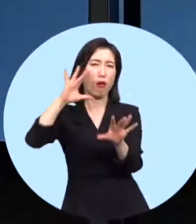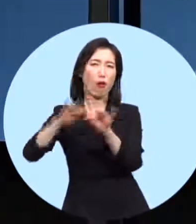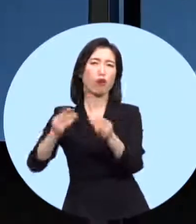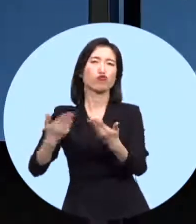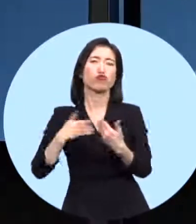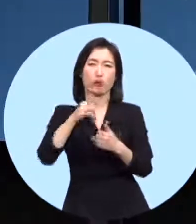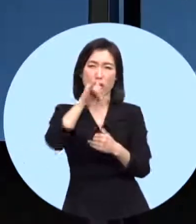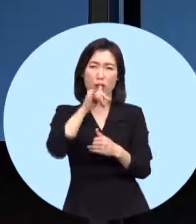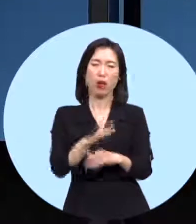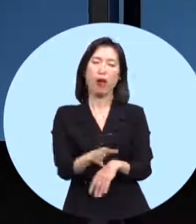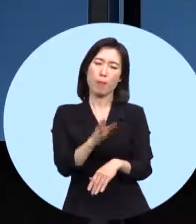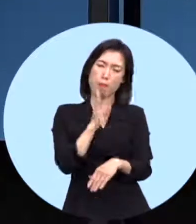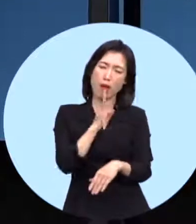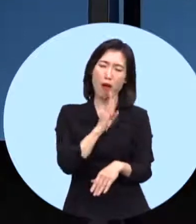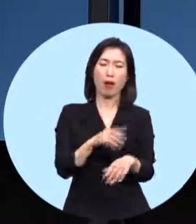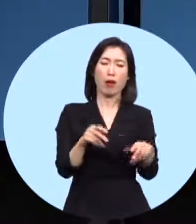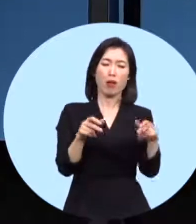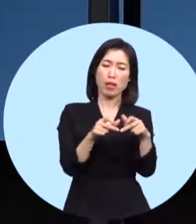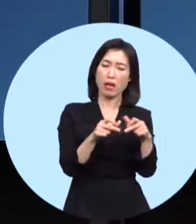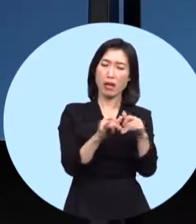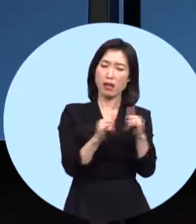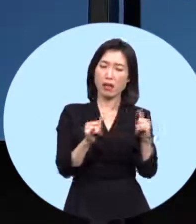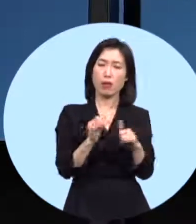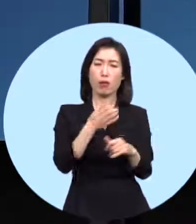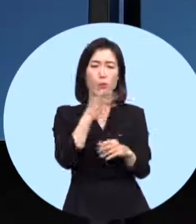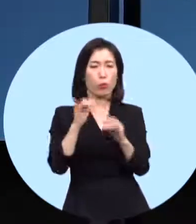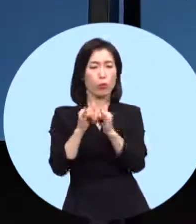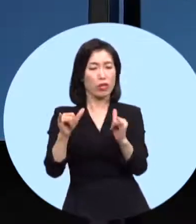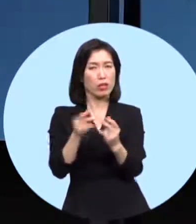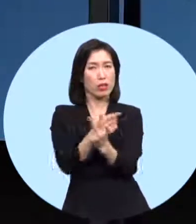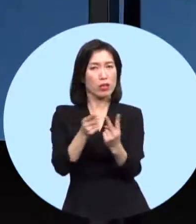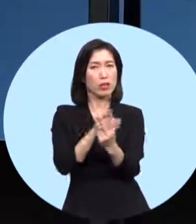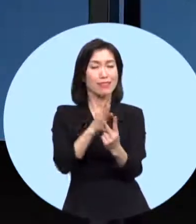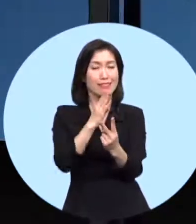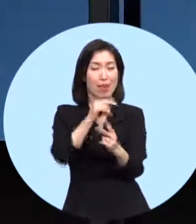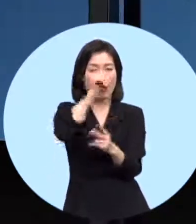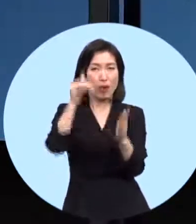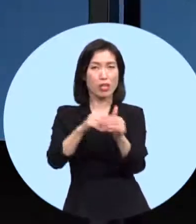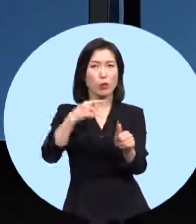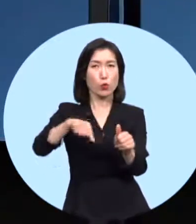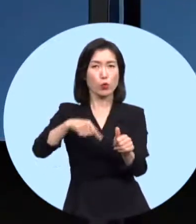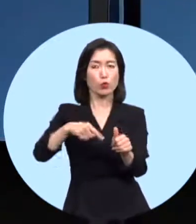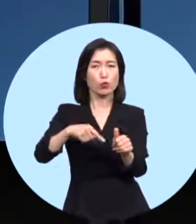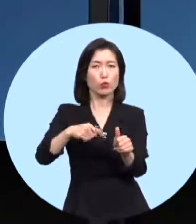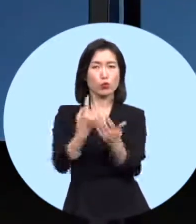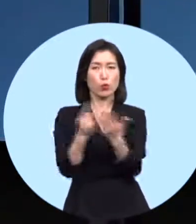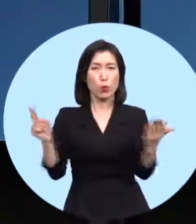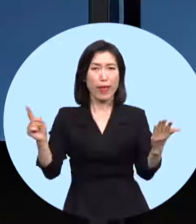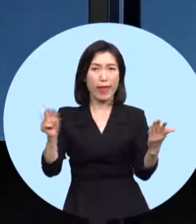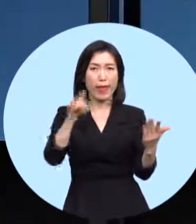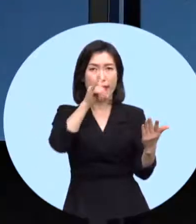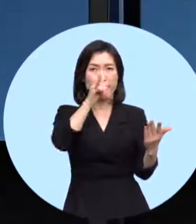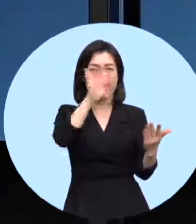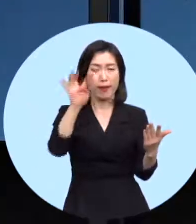진짜 장애인과 노인이 평생교육에서 소외되고 있을까? 질문을 던지고